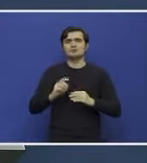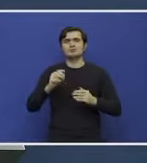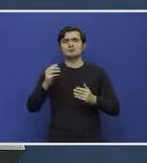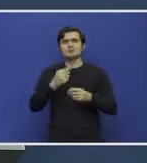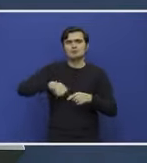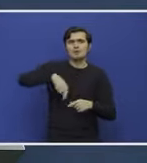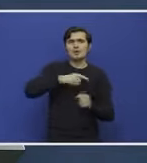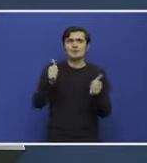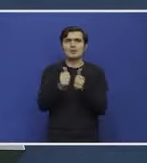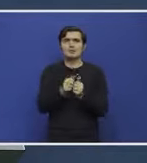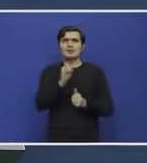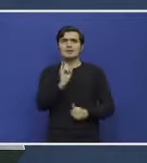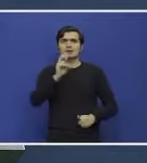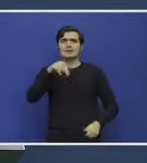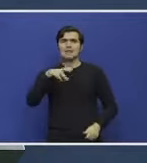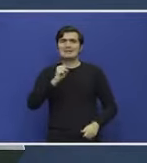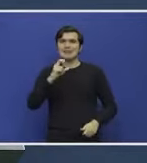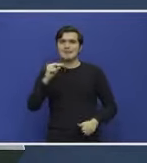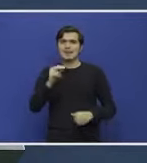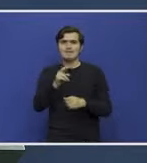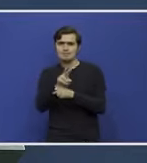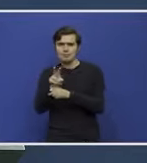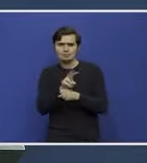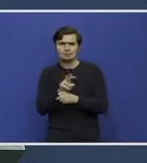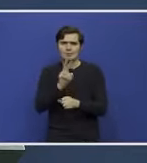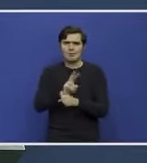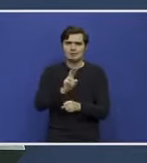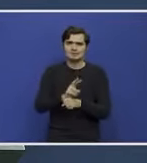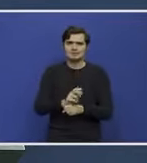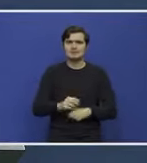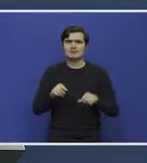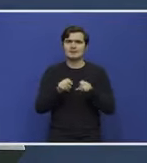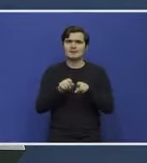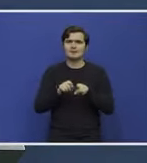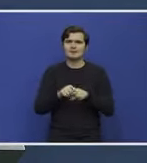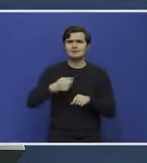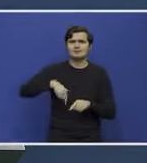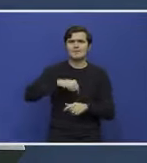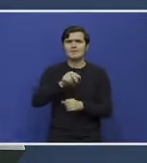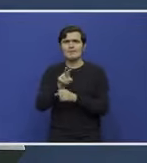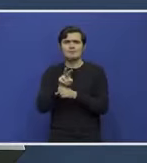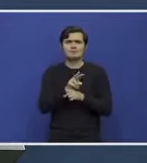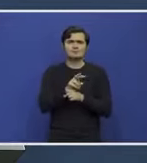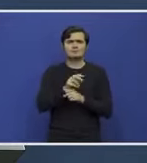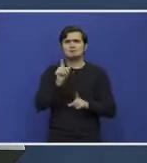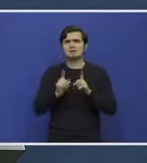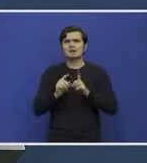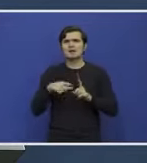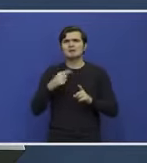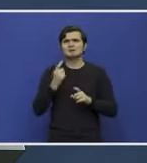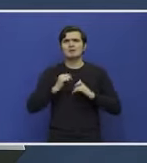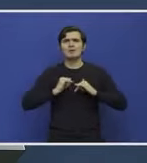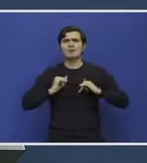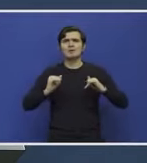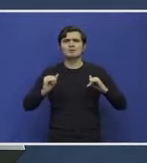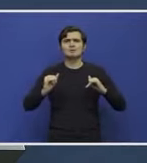cu Institutul Național de Sănătate Publică acest lucru, monitorizăm de asemenea eventuale evoluții neobișnuite în